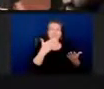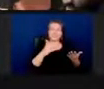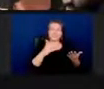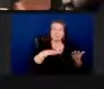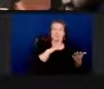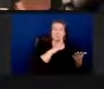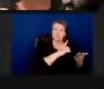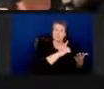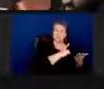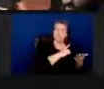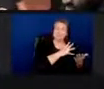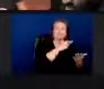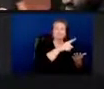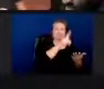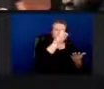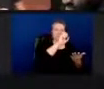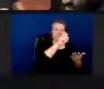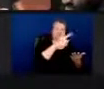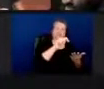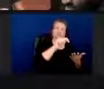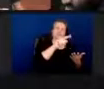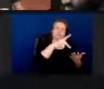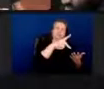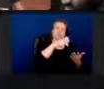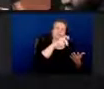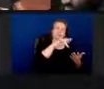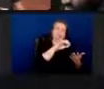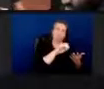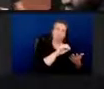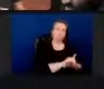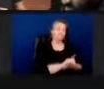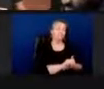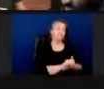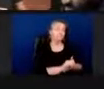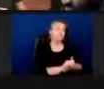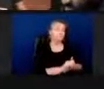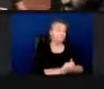Amjambo Bodi na Superintendent Polio.